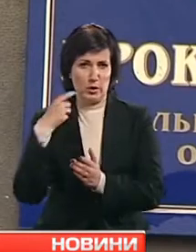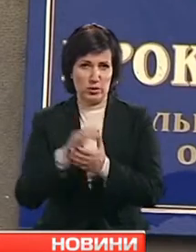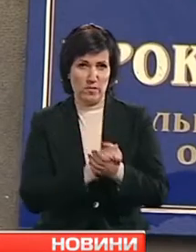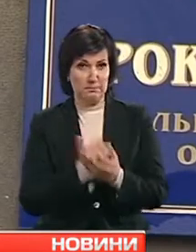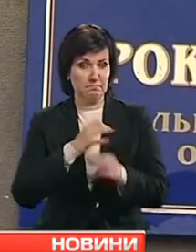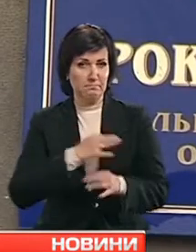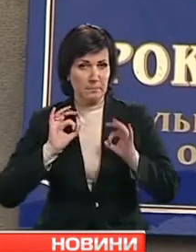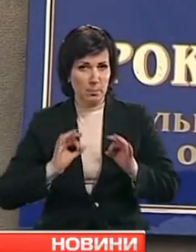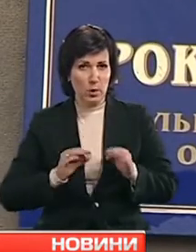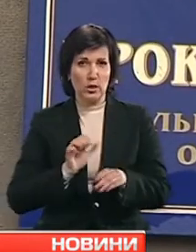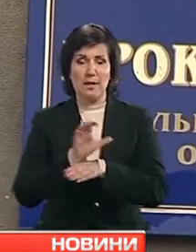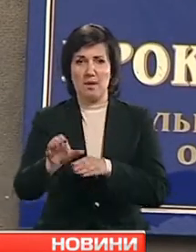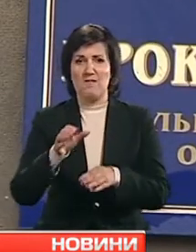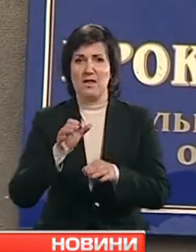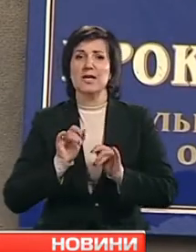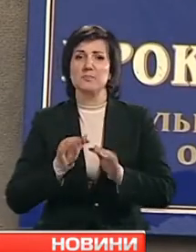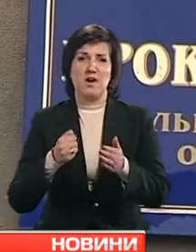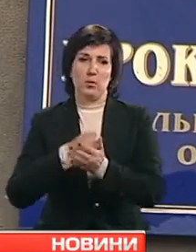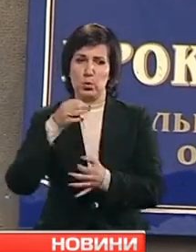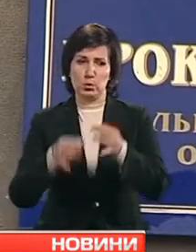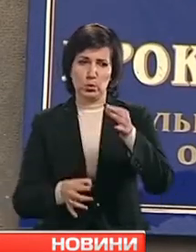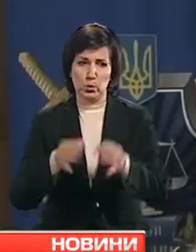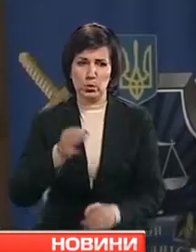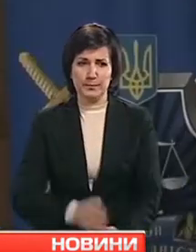Зараз прокуратура направила справу до суду.